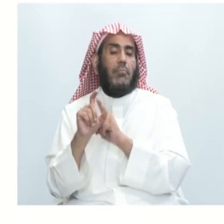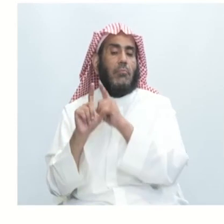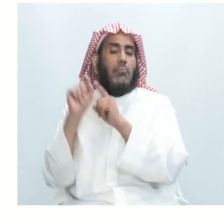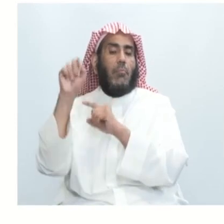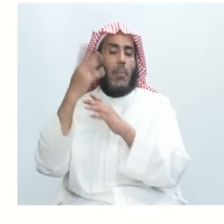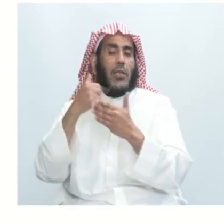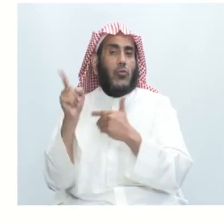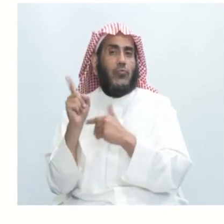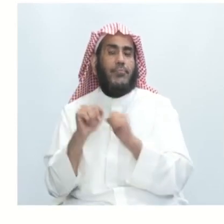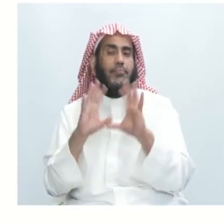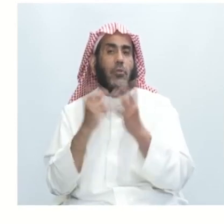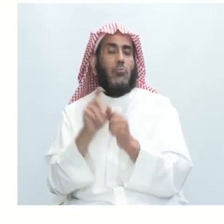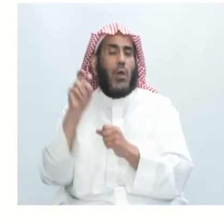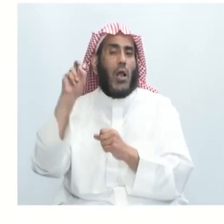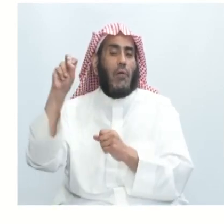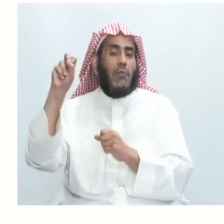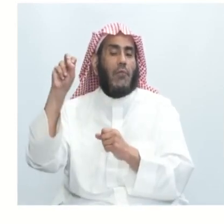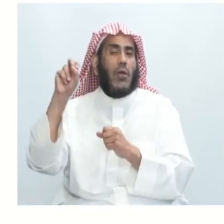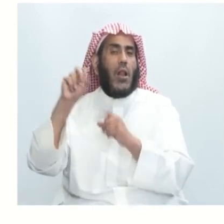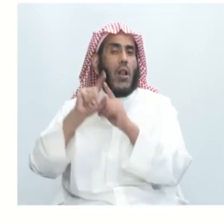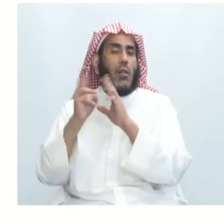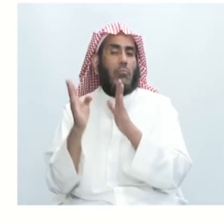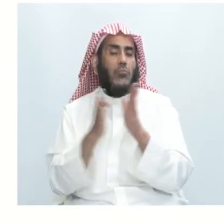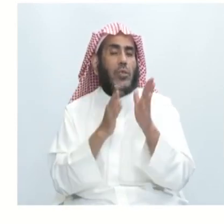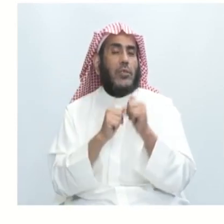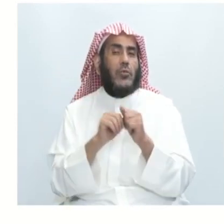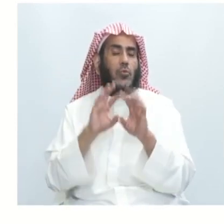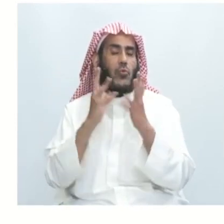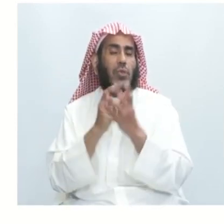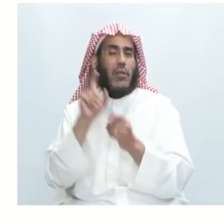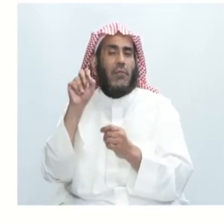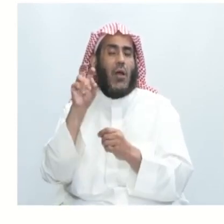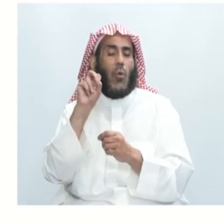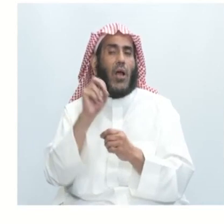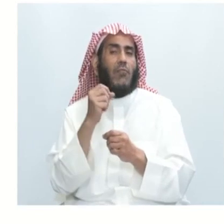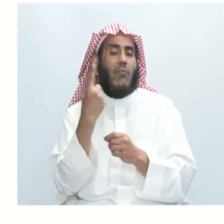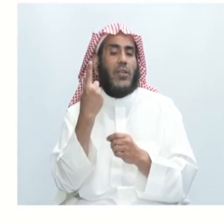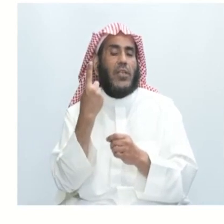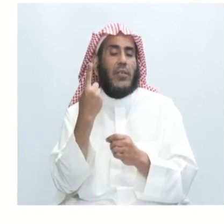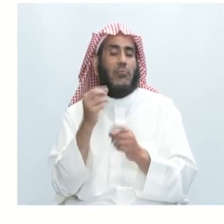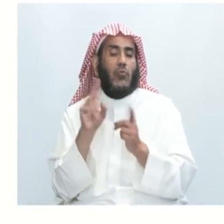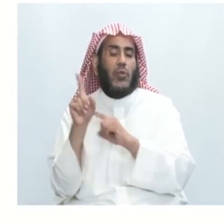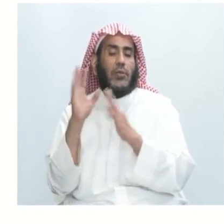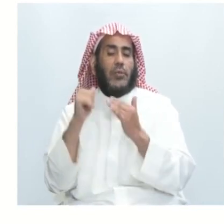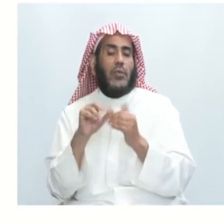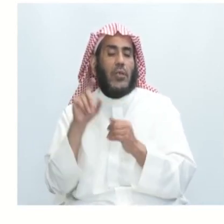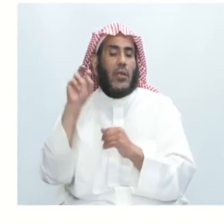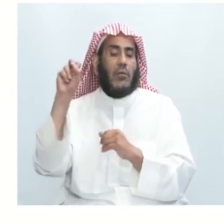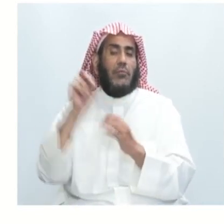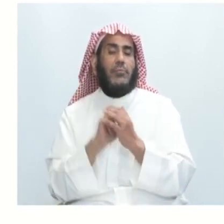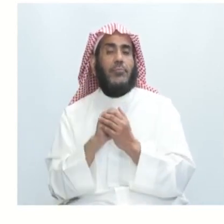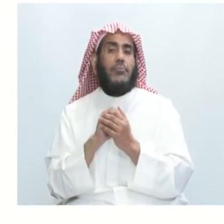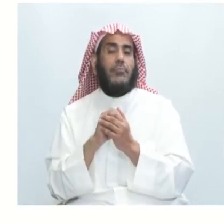بعده وكذلك هنا القاف هذا مستقل طبعا صوره الفاو القاف منفردتين هنا منفردتين القاف